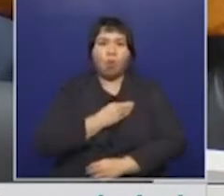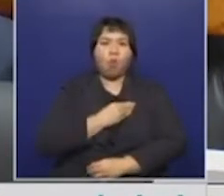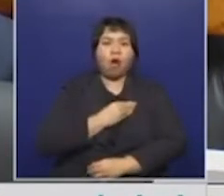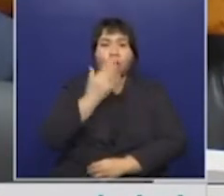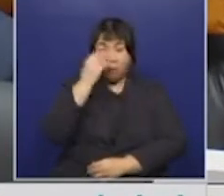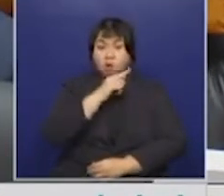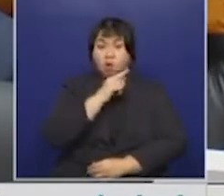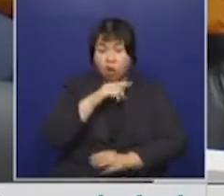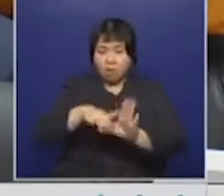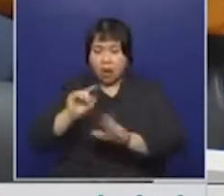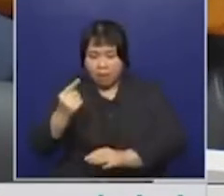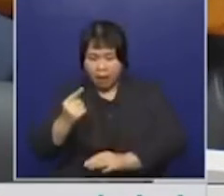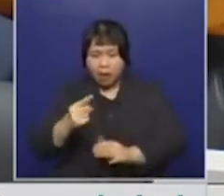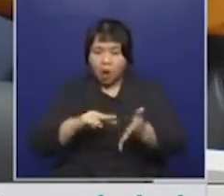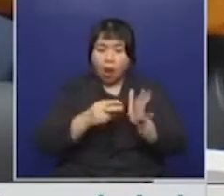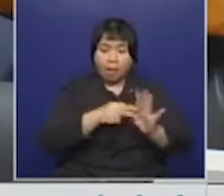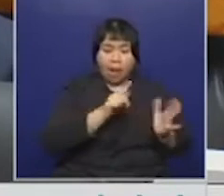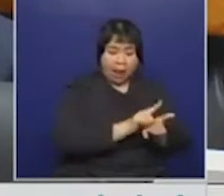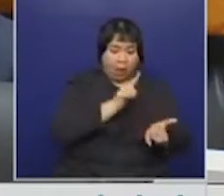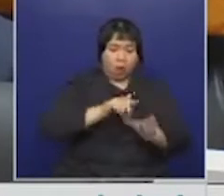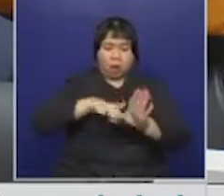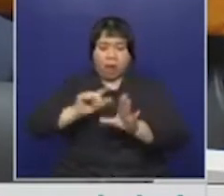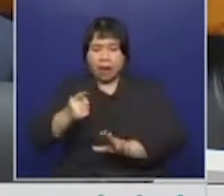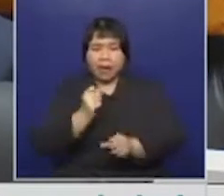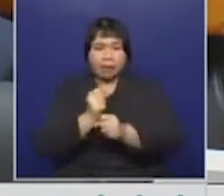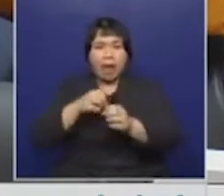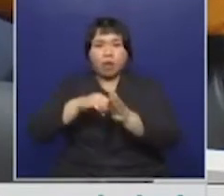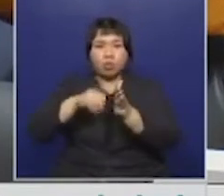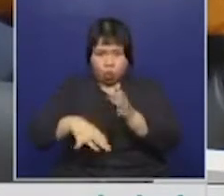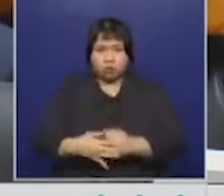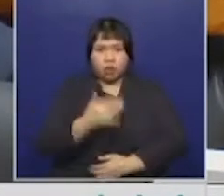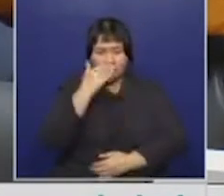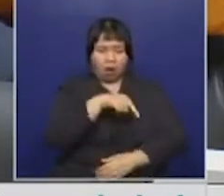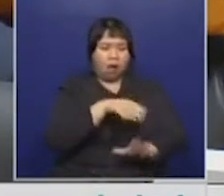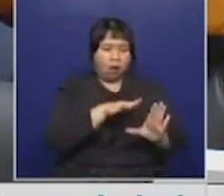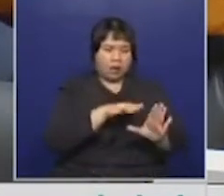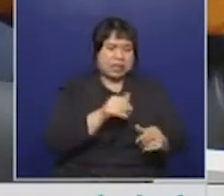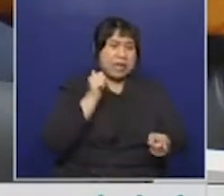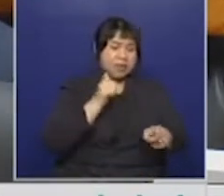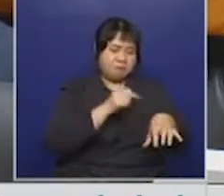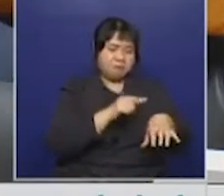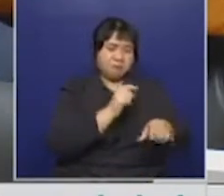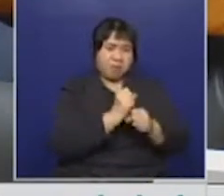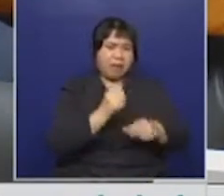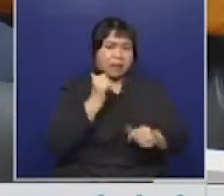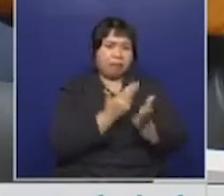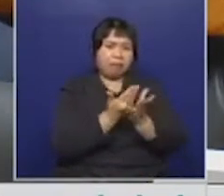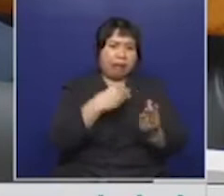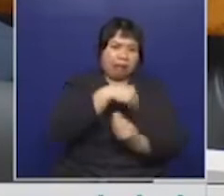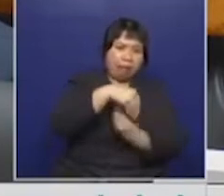ท้ายที่สุดแล้วจะกลายเป็นคนที่ไม่มีงานทำเลยในขณะที่งานเก่าเองก็ให้ค่าตอบแทนไม่เพียงพอต่อการอยู่รอด